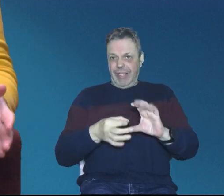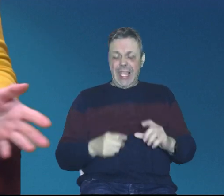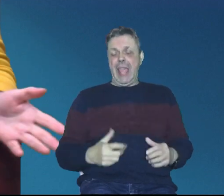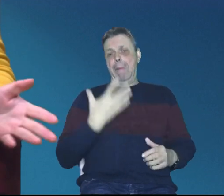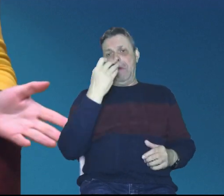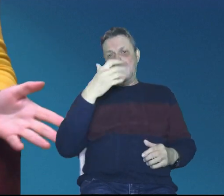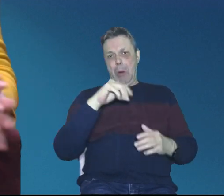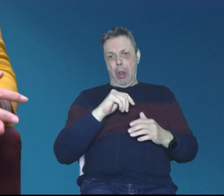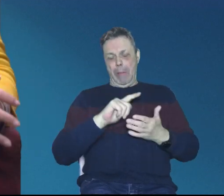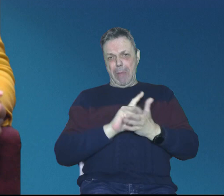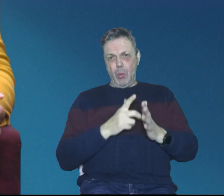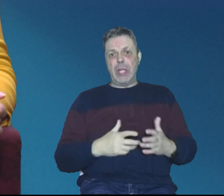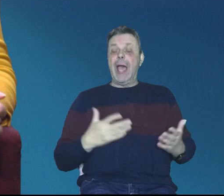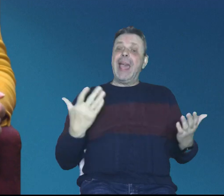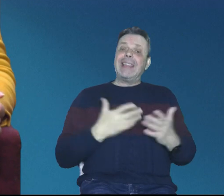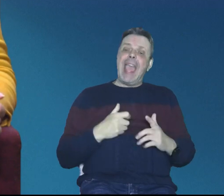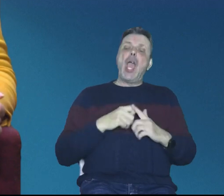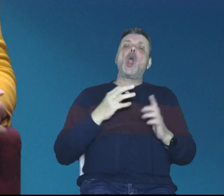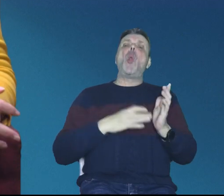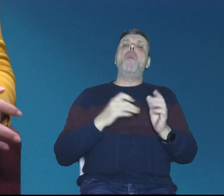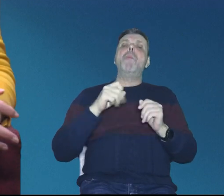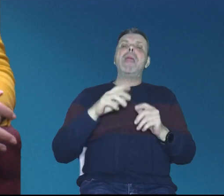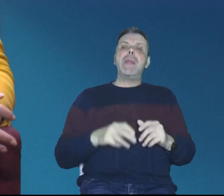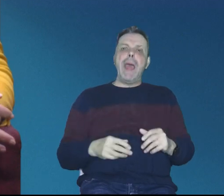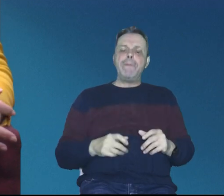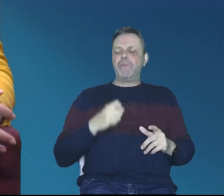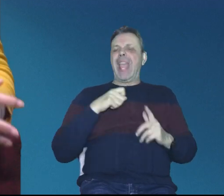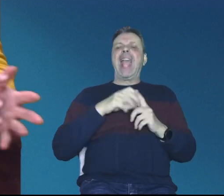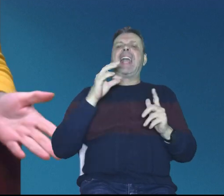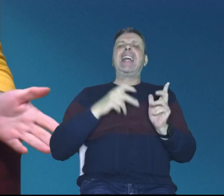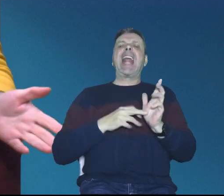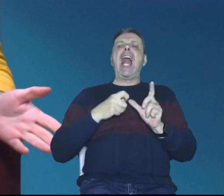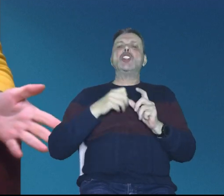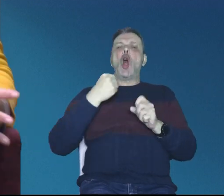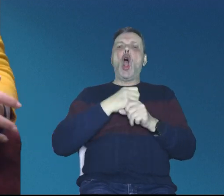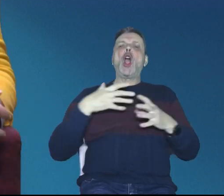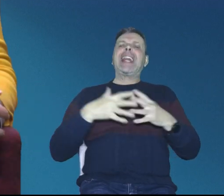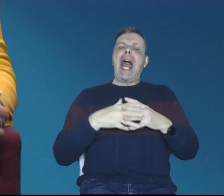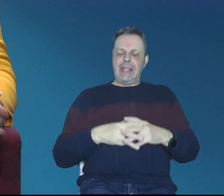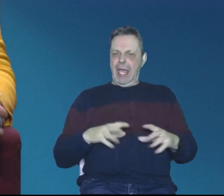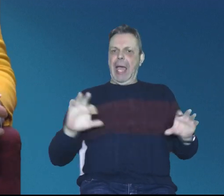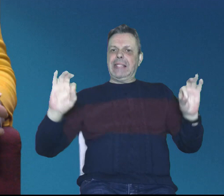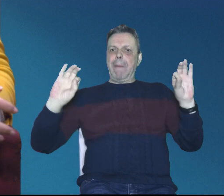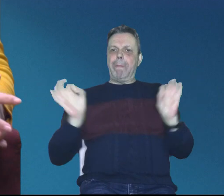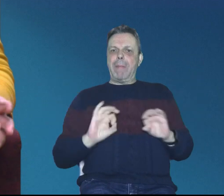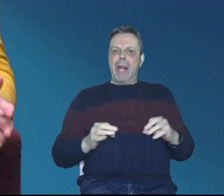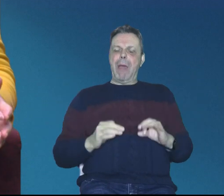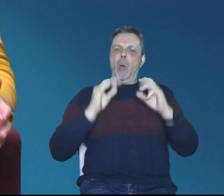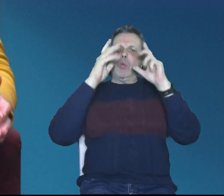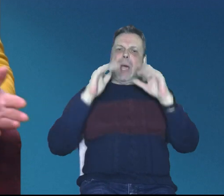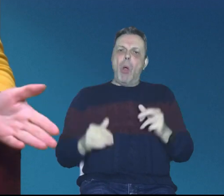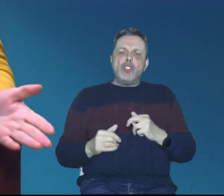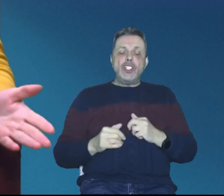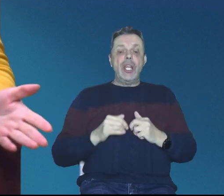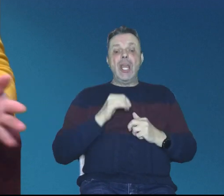medley u trajanju od 5,5 minuta, u kojem Columbine u Krašogradu pripremaju se